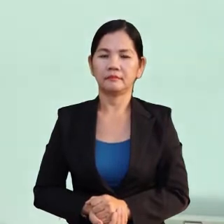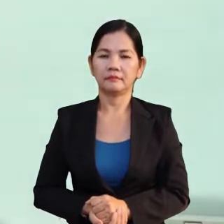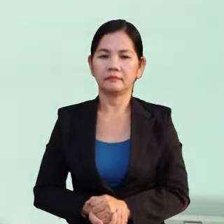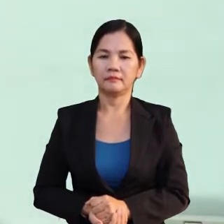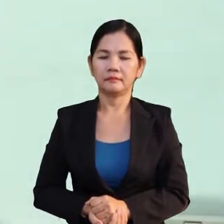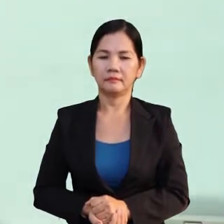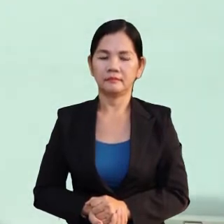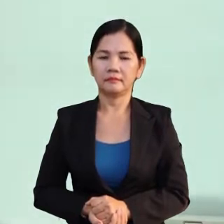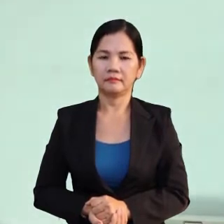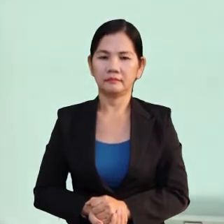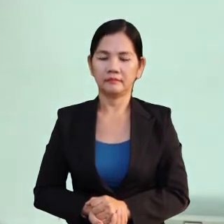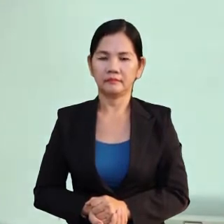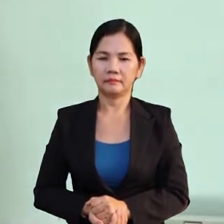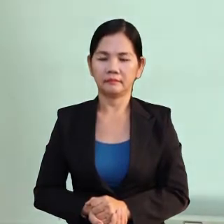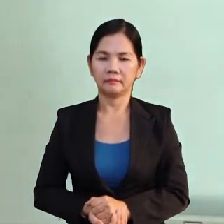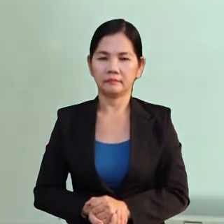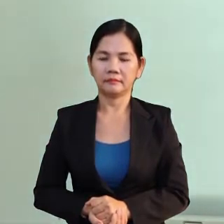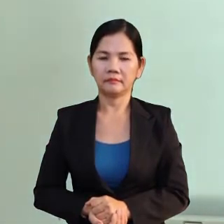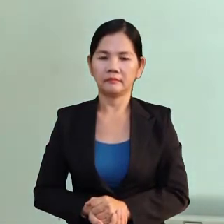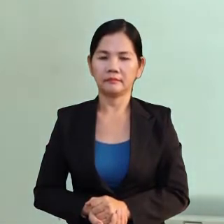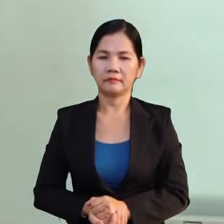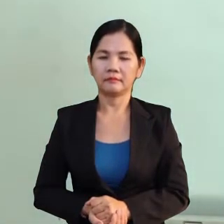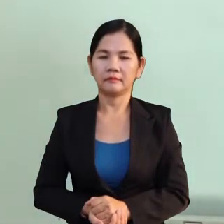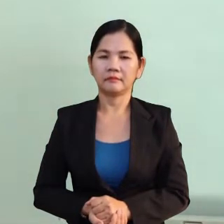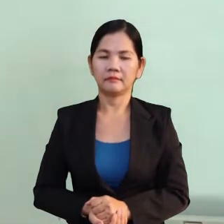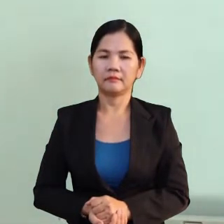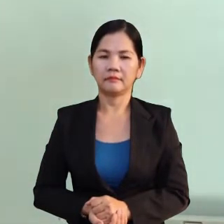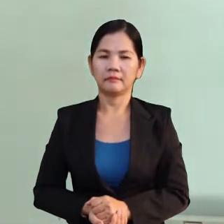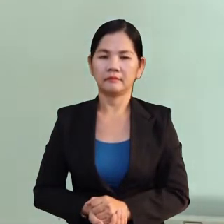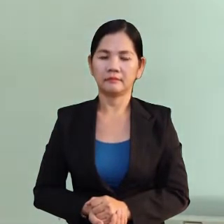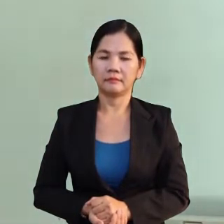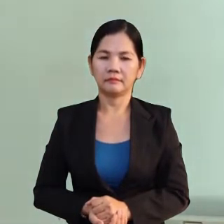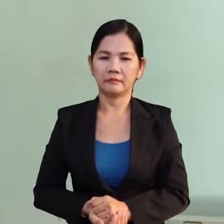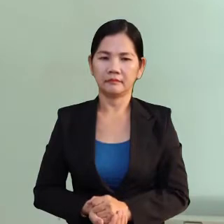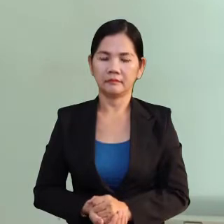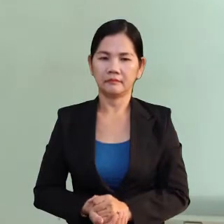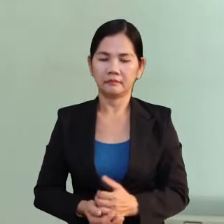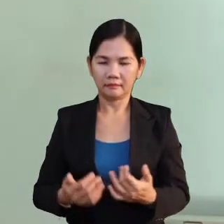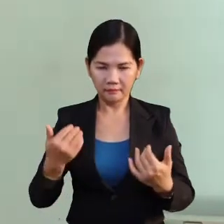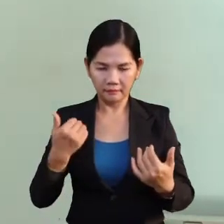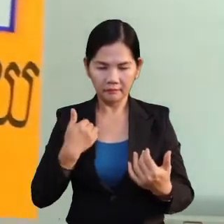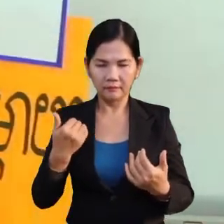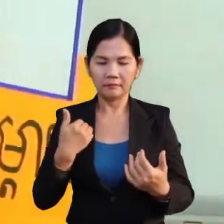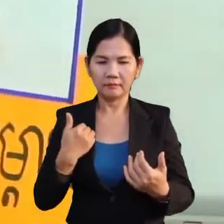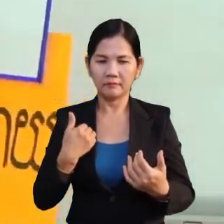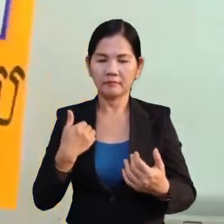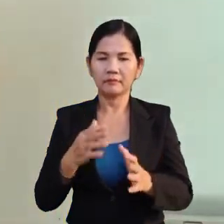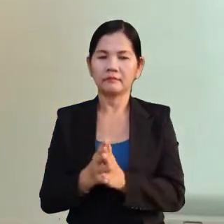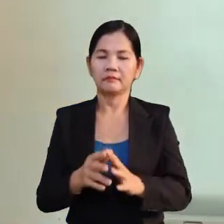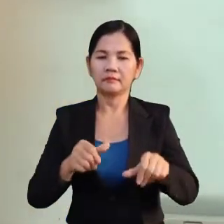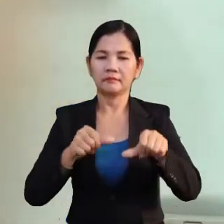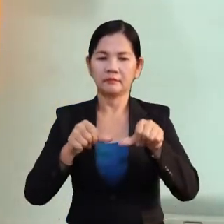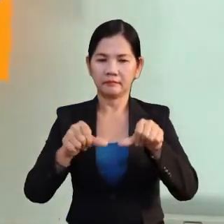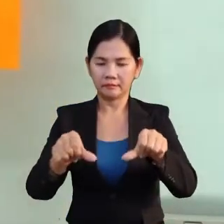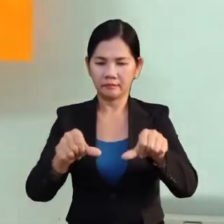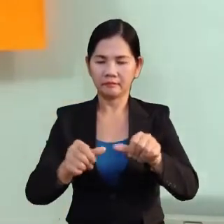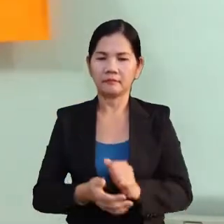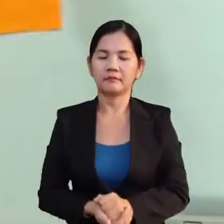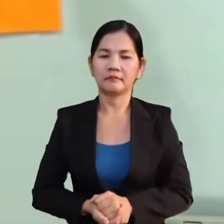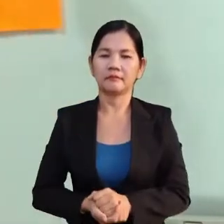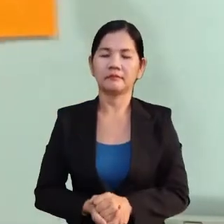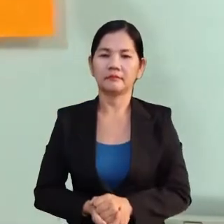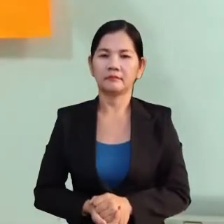ចាមកដល់ហើយតែនចាកូនអ្នកគ្រូក៏មានរូបភាពដែរលោកអ្នកគ្រូបិទនៅលើក្តារខៀនដែរ